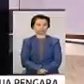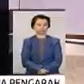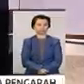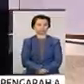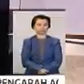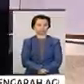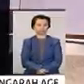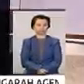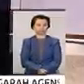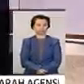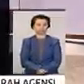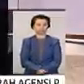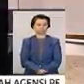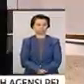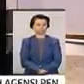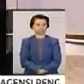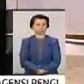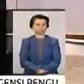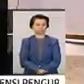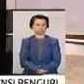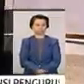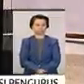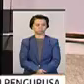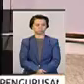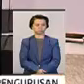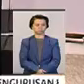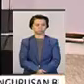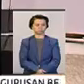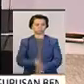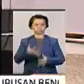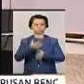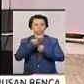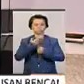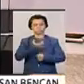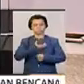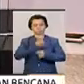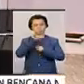Suka air tempat dia senang.